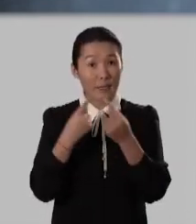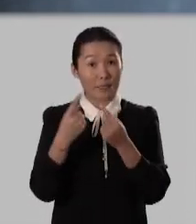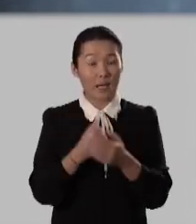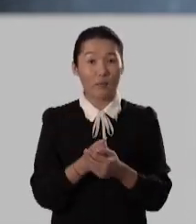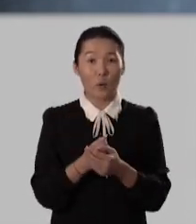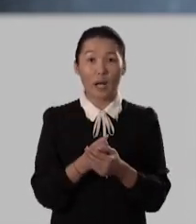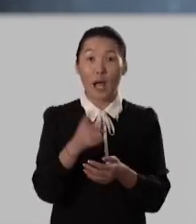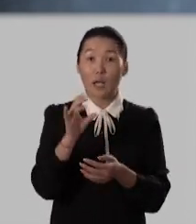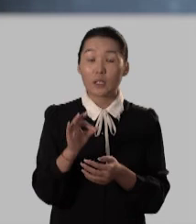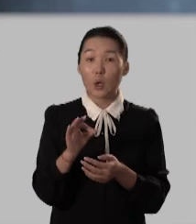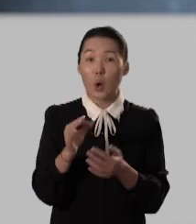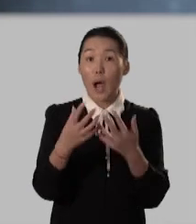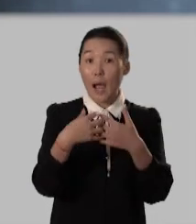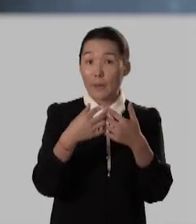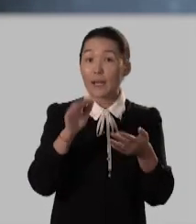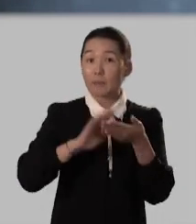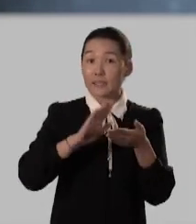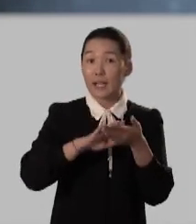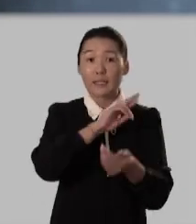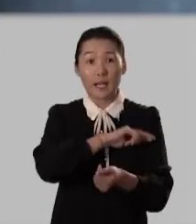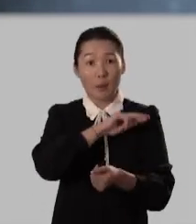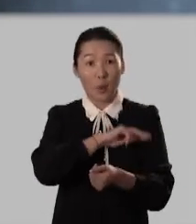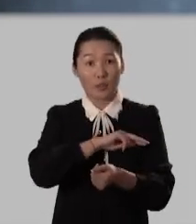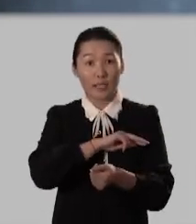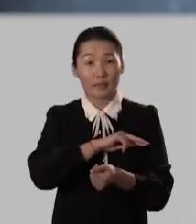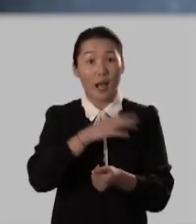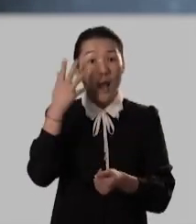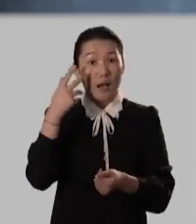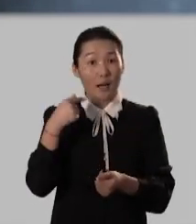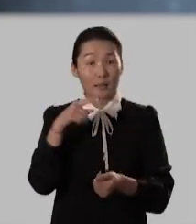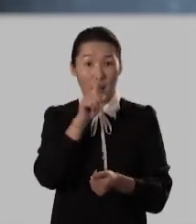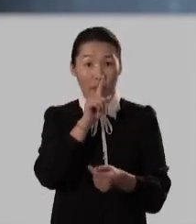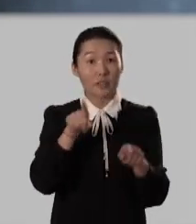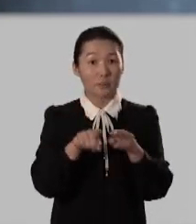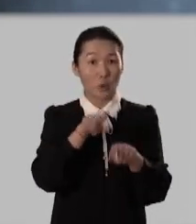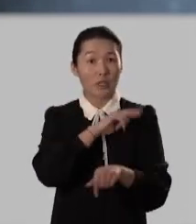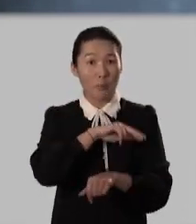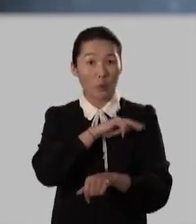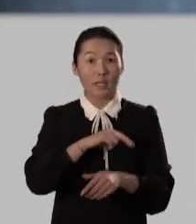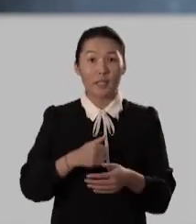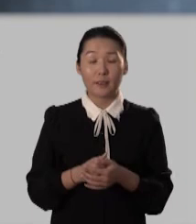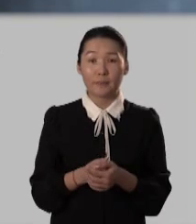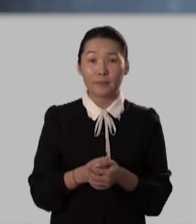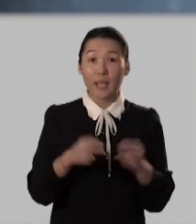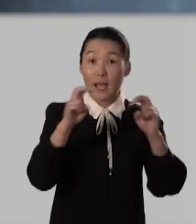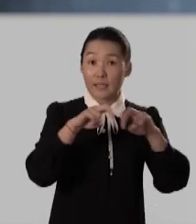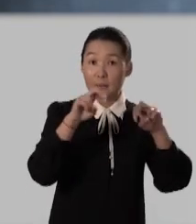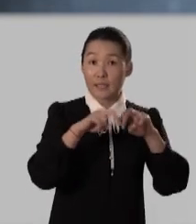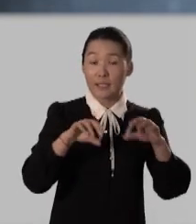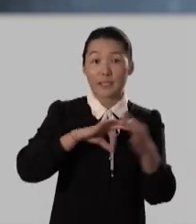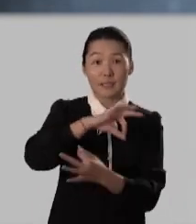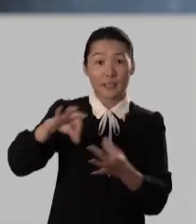постоянно работает и даже тогда когда мы с вами молчим рассмотрите схему